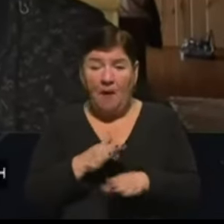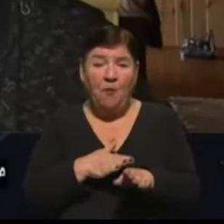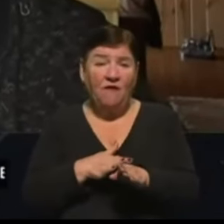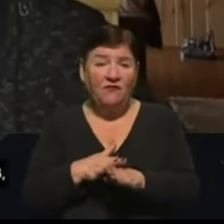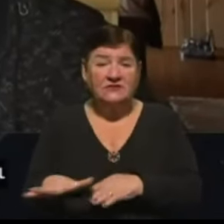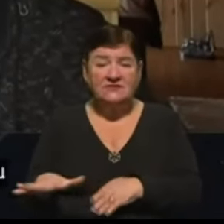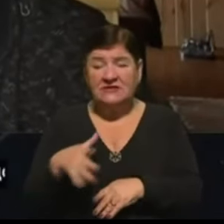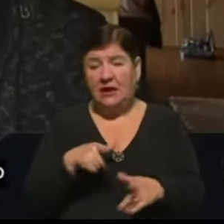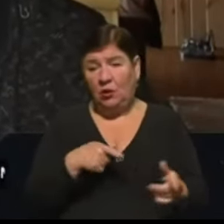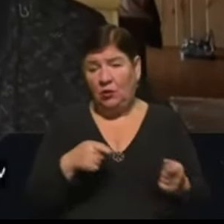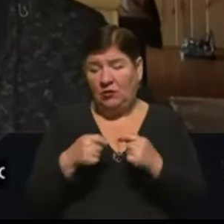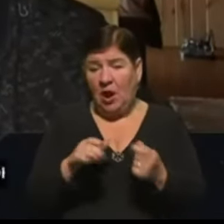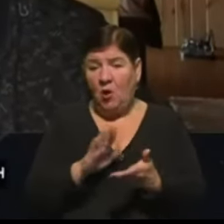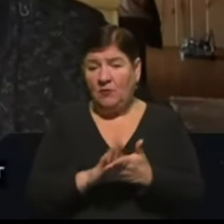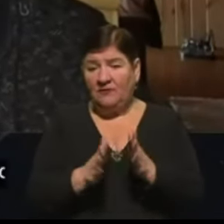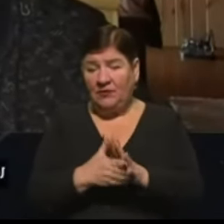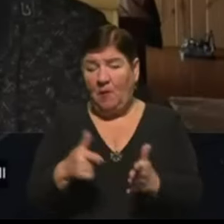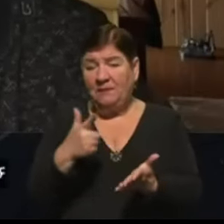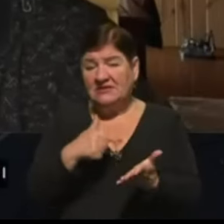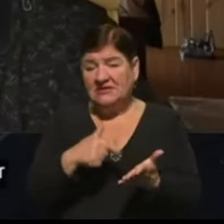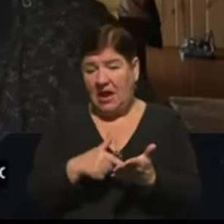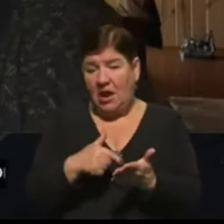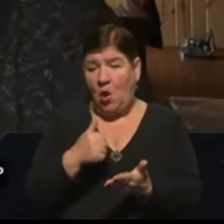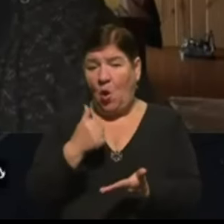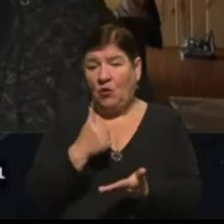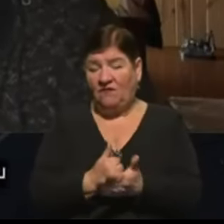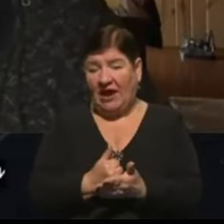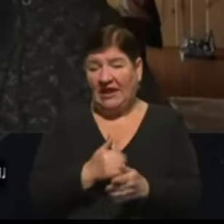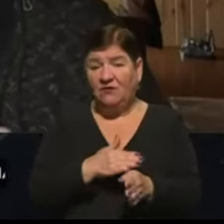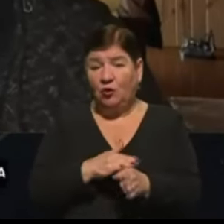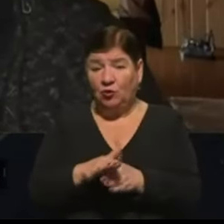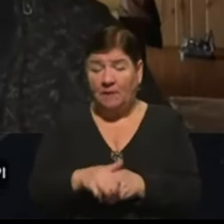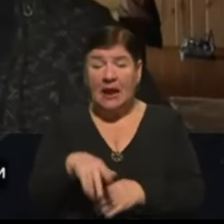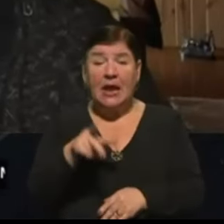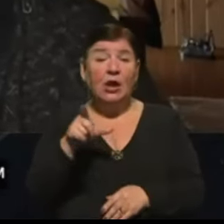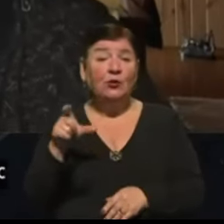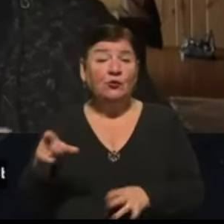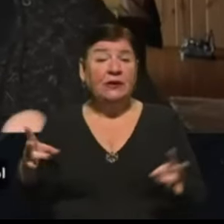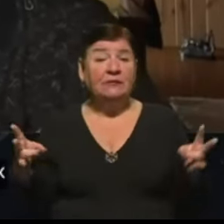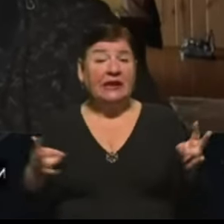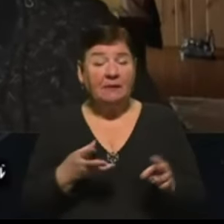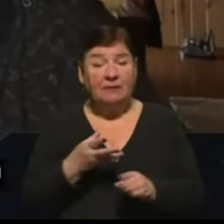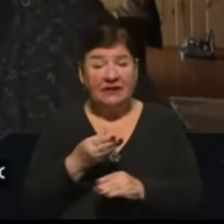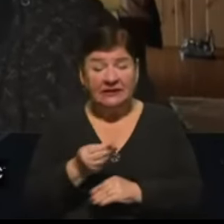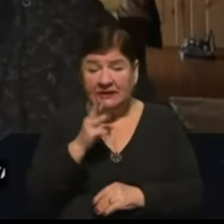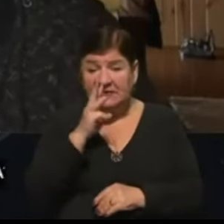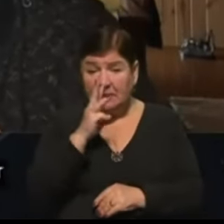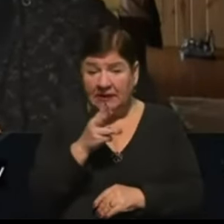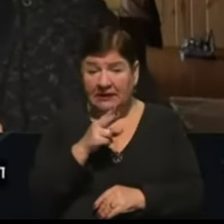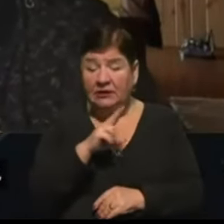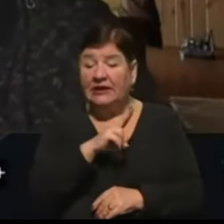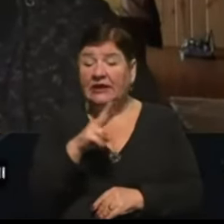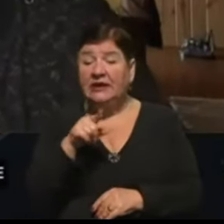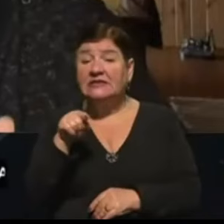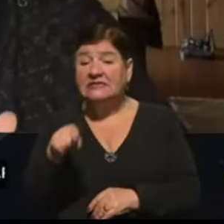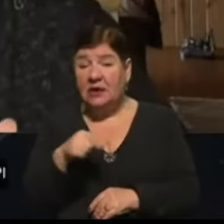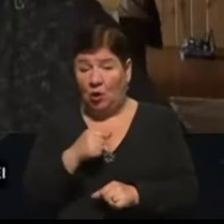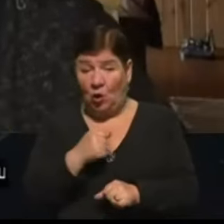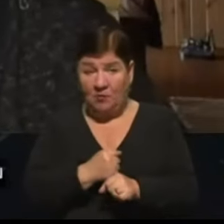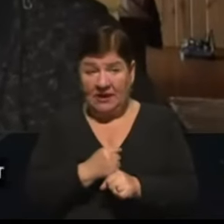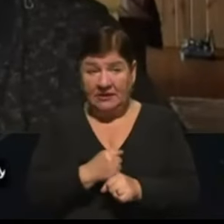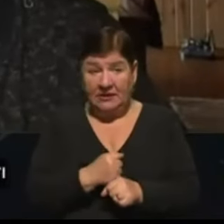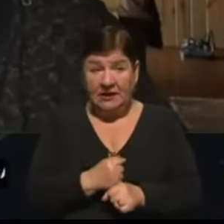все регулює, ну, умовно, міський голова та виконком. Але ж все рівно людям треба платити зарплату, які це